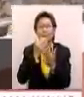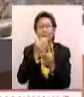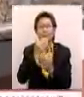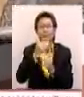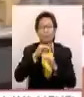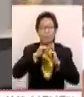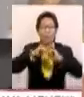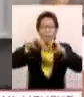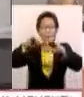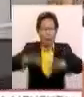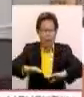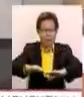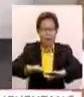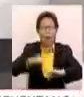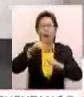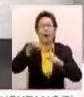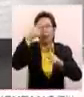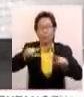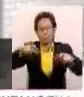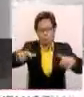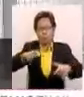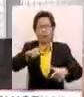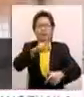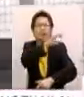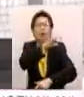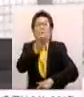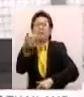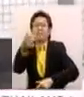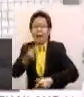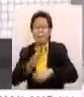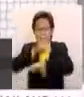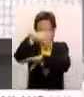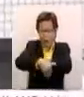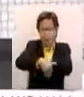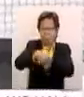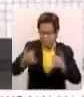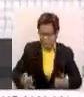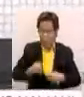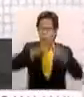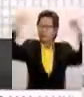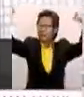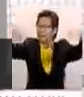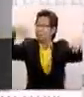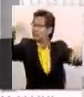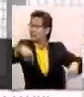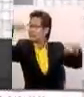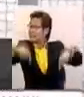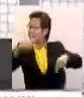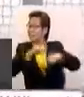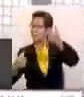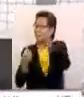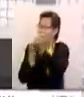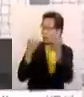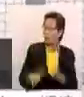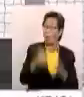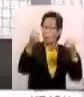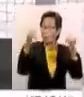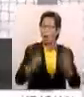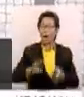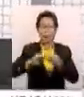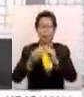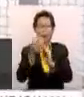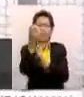skuad kendalian Tan Cheng Ho. Malam ini, stadium ini dan juga penyokong, iaitu pemain